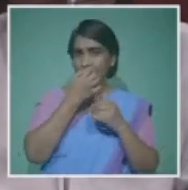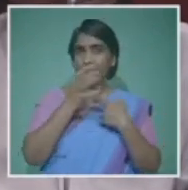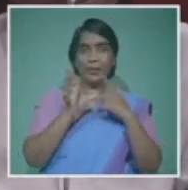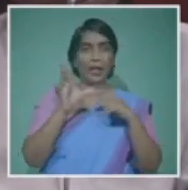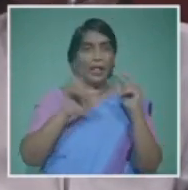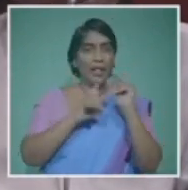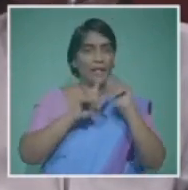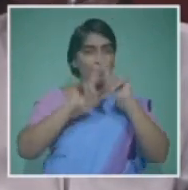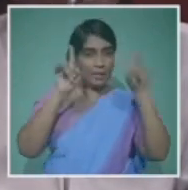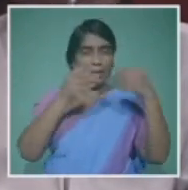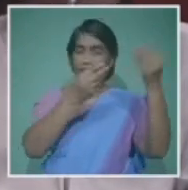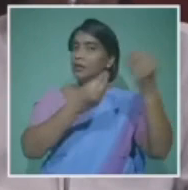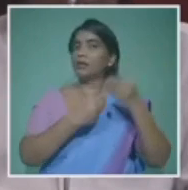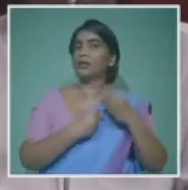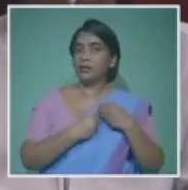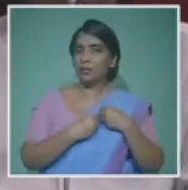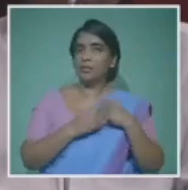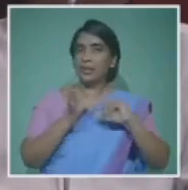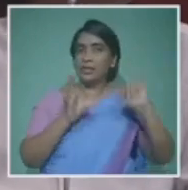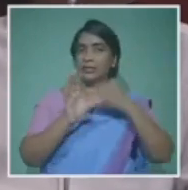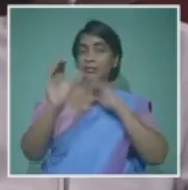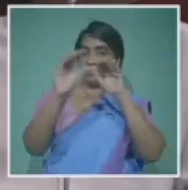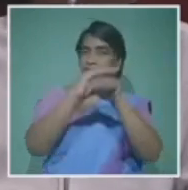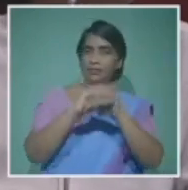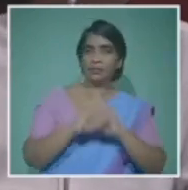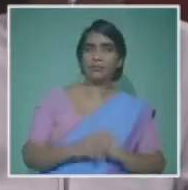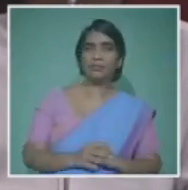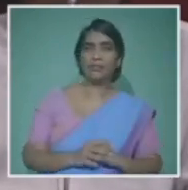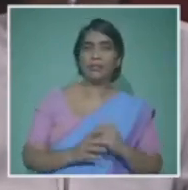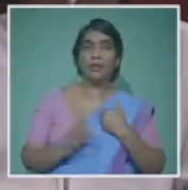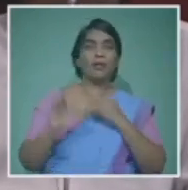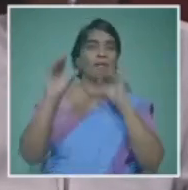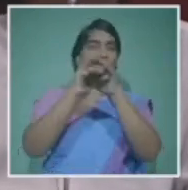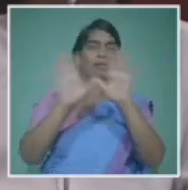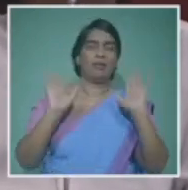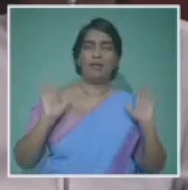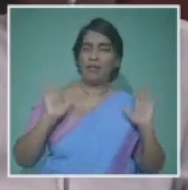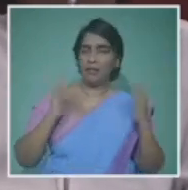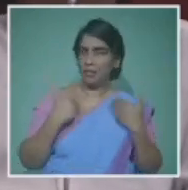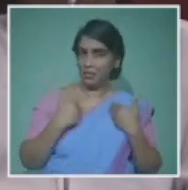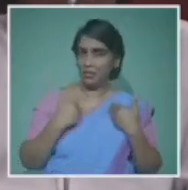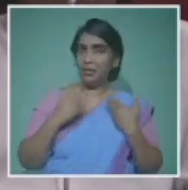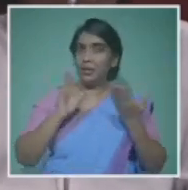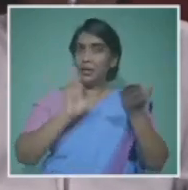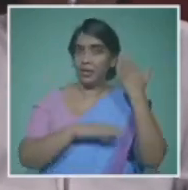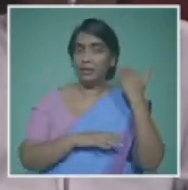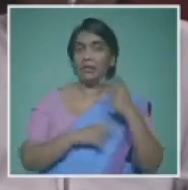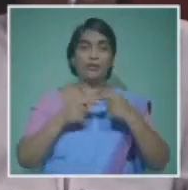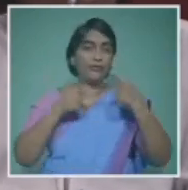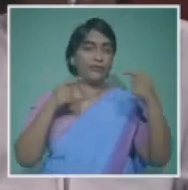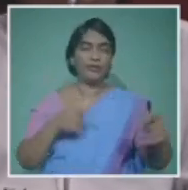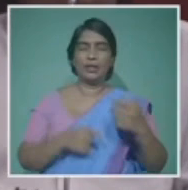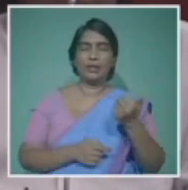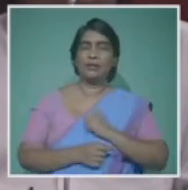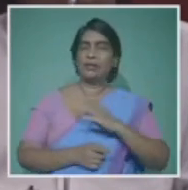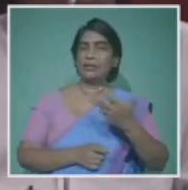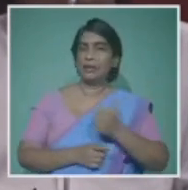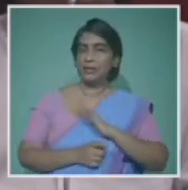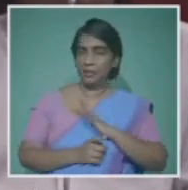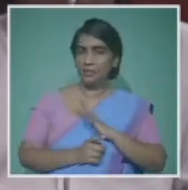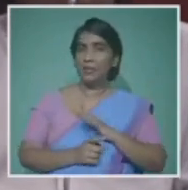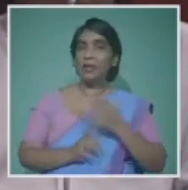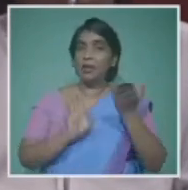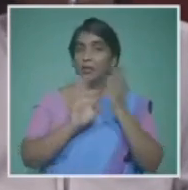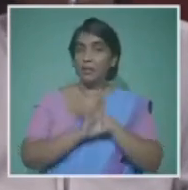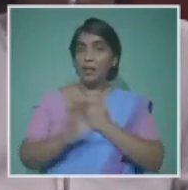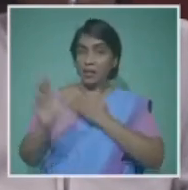application ni utte bayar kau lu. Asia ni kena betul negi lah. Api betul ni. Ida itu buat kami pakcik buat virud duna. Ida